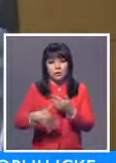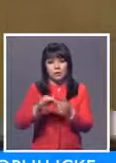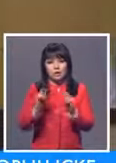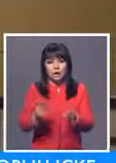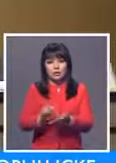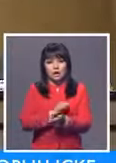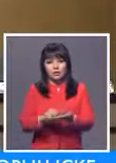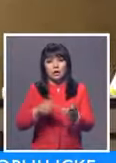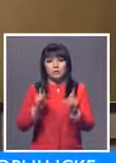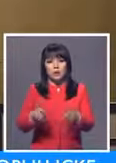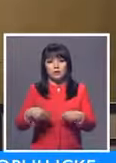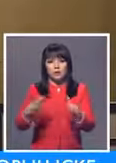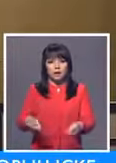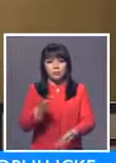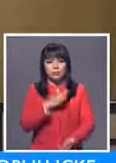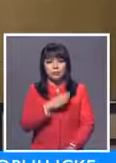қажетті құжаттарға қол қойды.